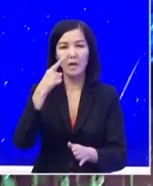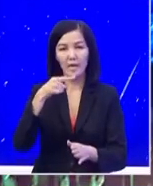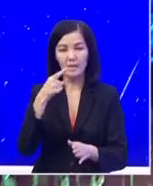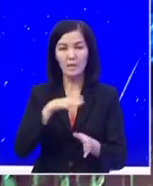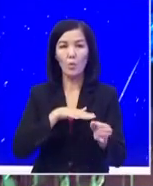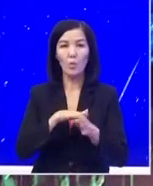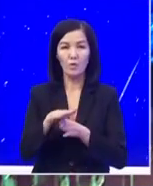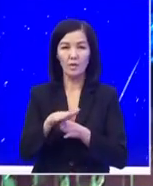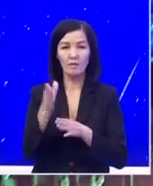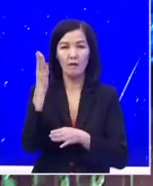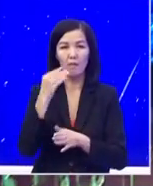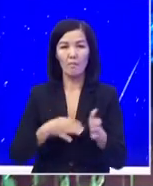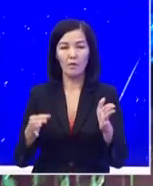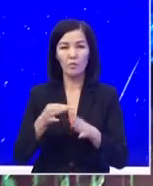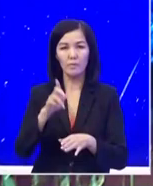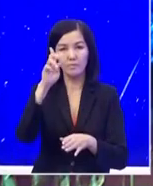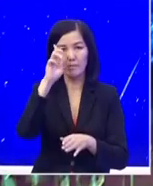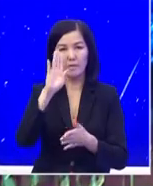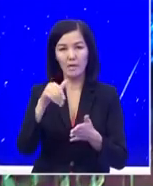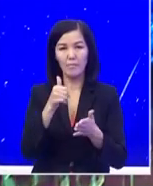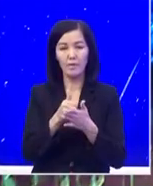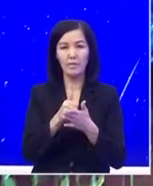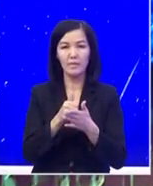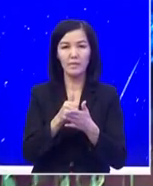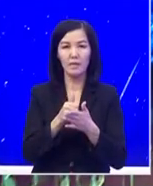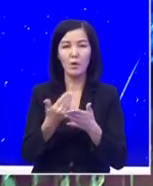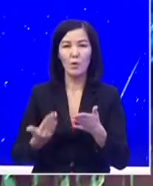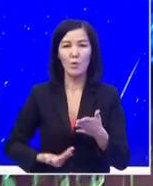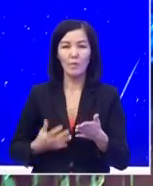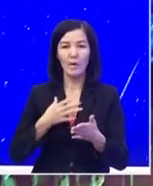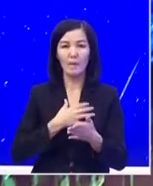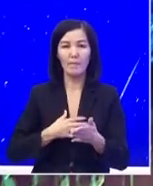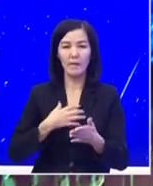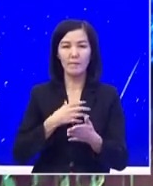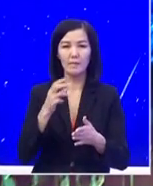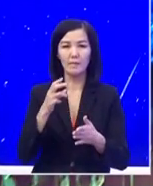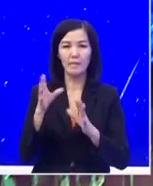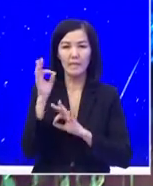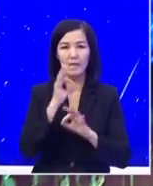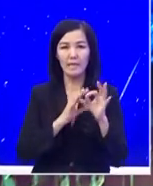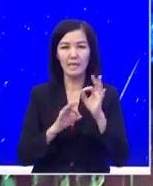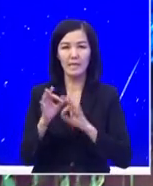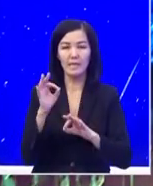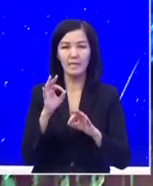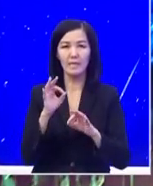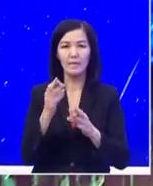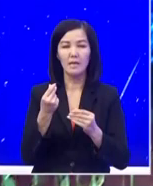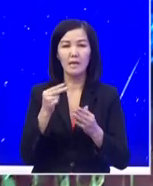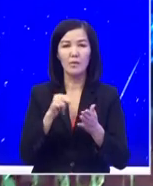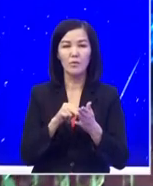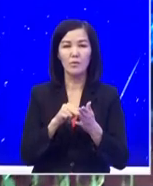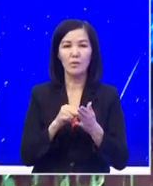Айтылды, орындалды. Алматы облысында мемлекет басшысының өмірлік маңызды дәрігерлердің бағасын негізсіз көтеру фактілерін анықтау